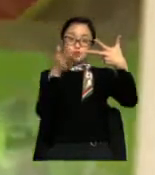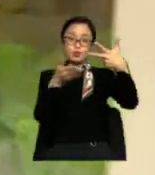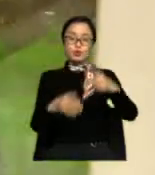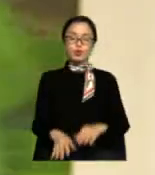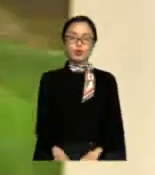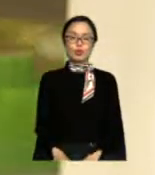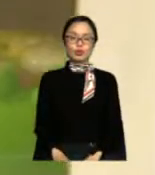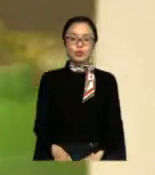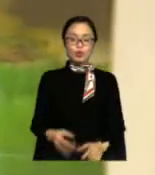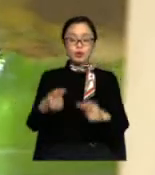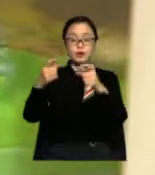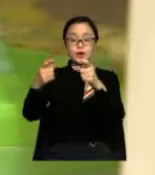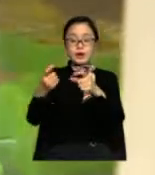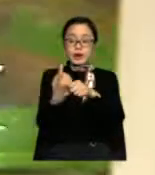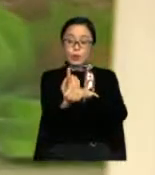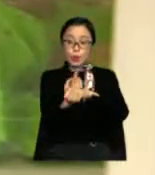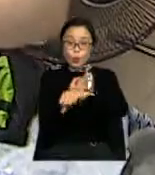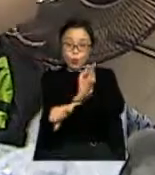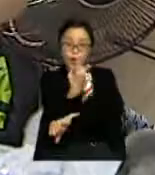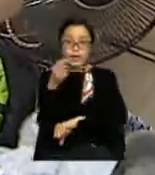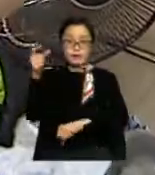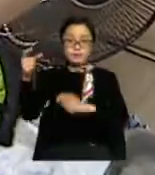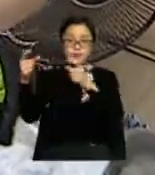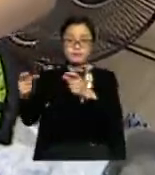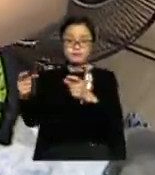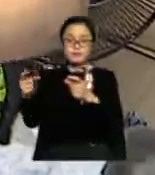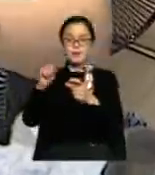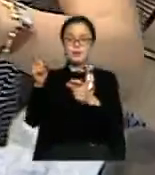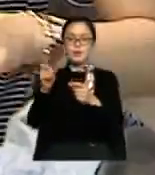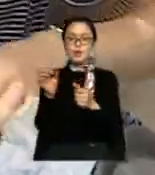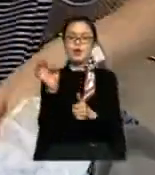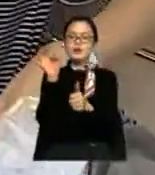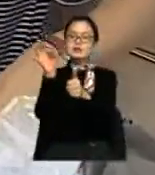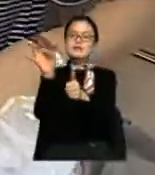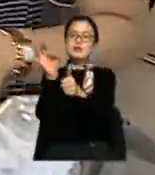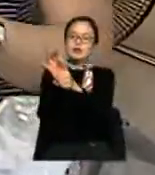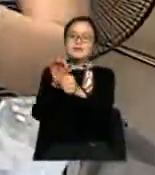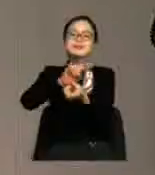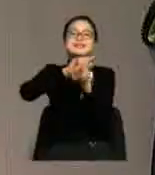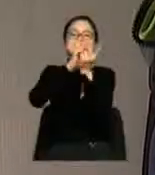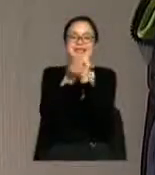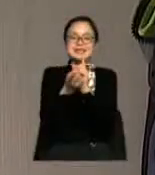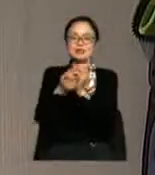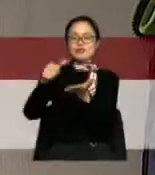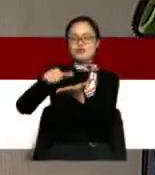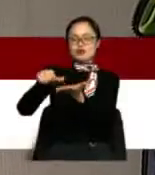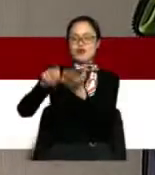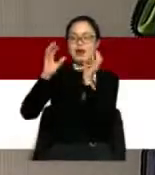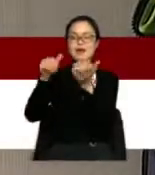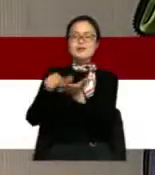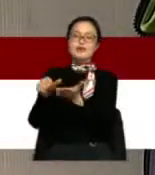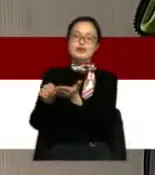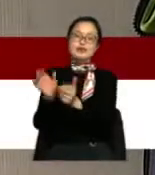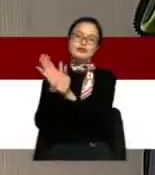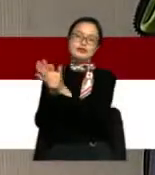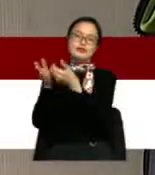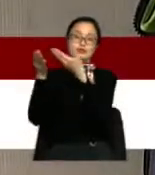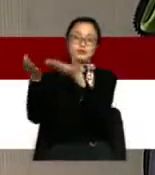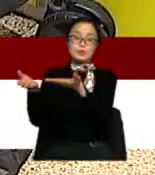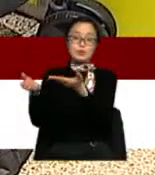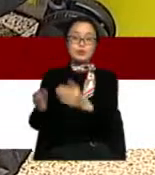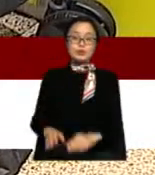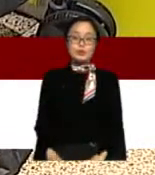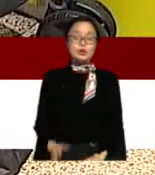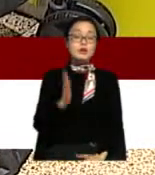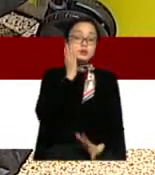일부 자치구에서 는 장려금 대신 육아용품을 지원해 줍니다 서초구는 올 상반기부터 첫 아이를 임신한 구민이